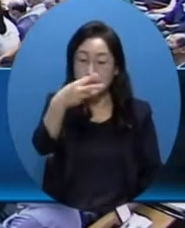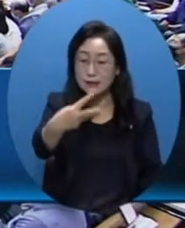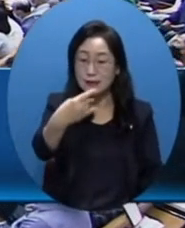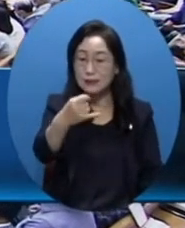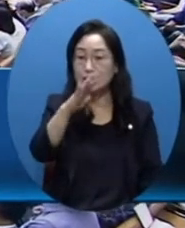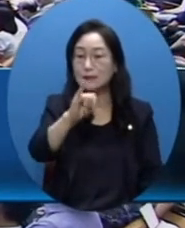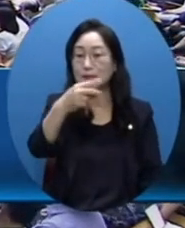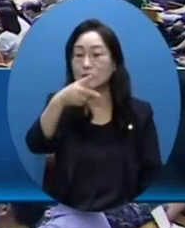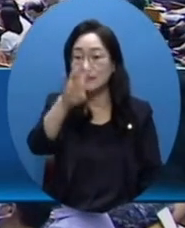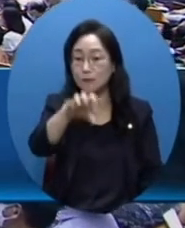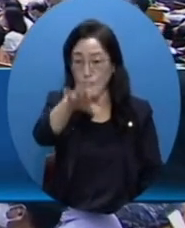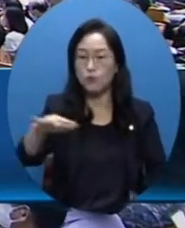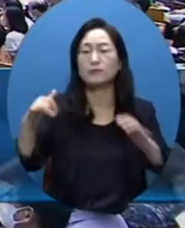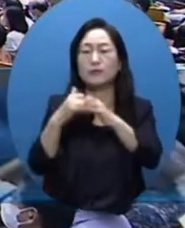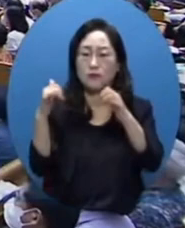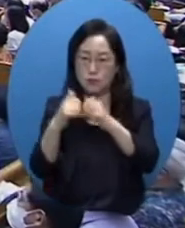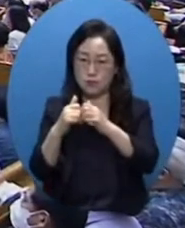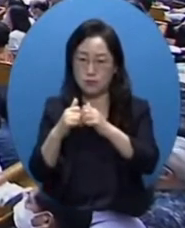싸우니라.